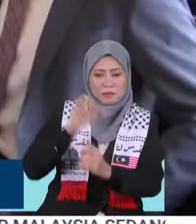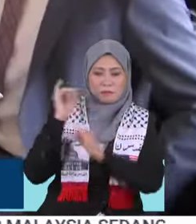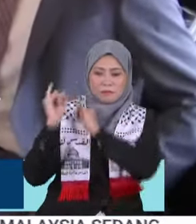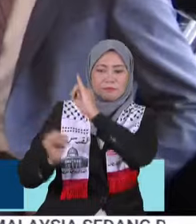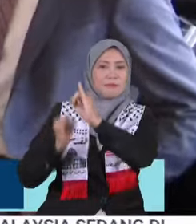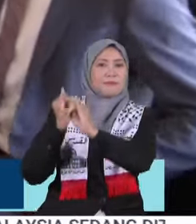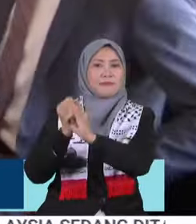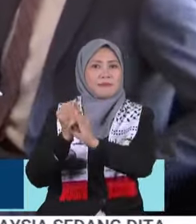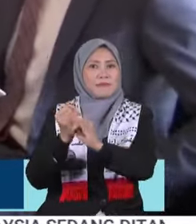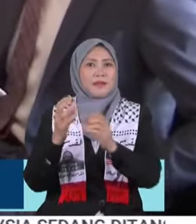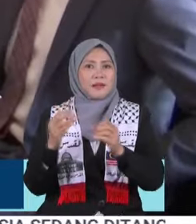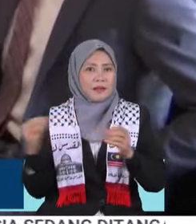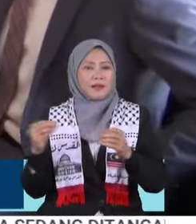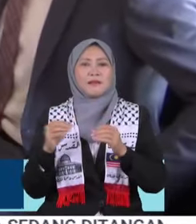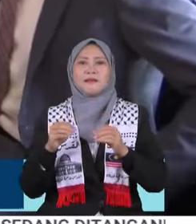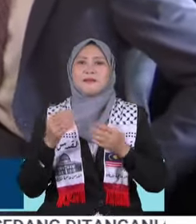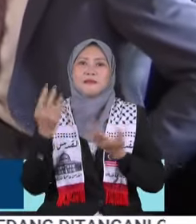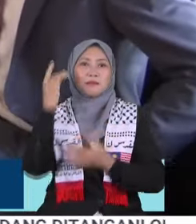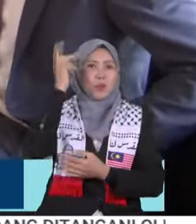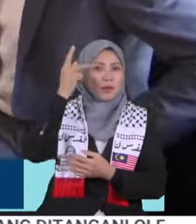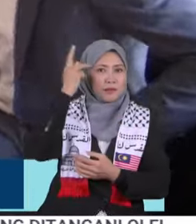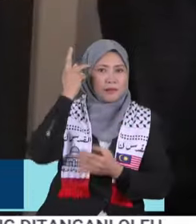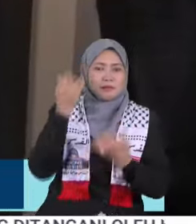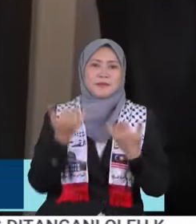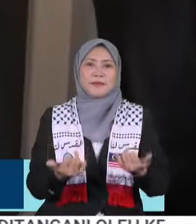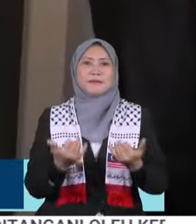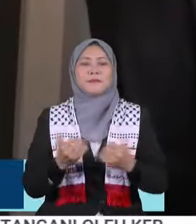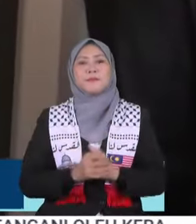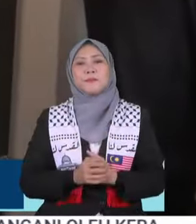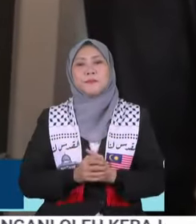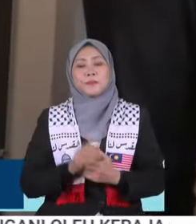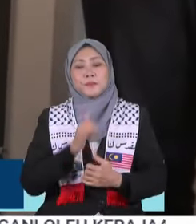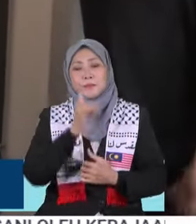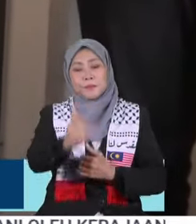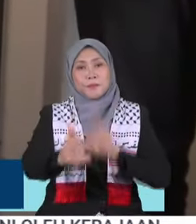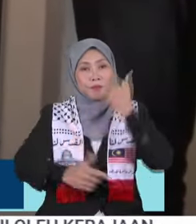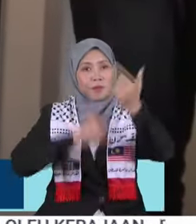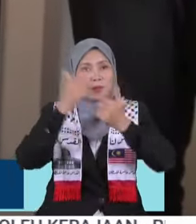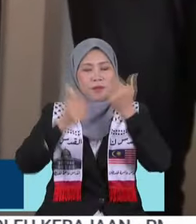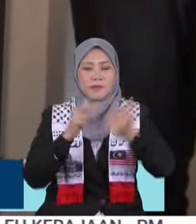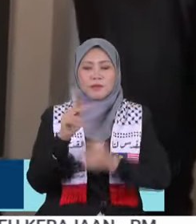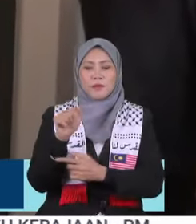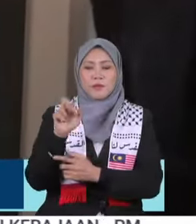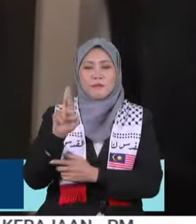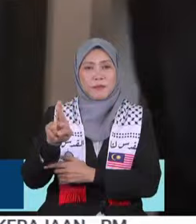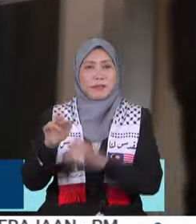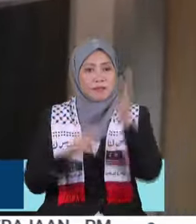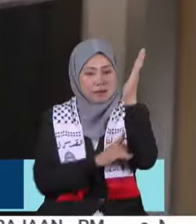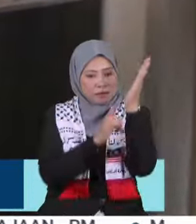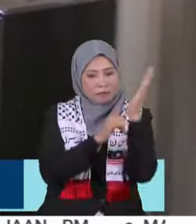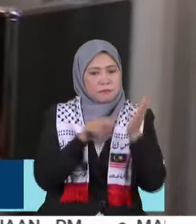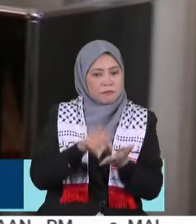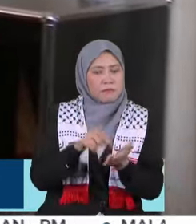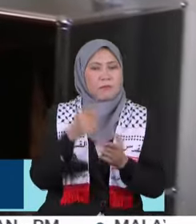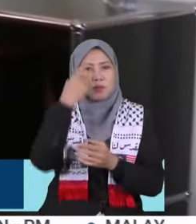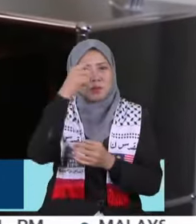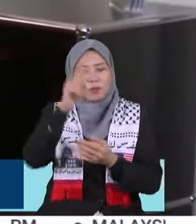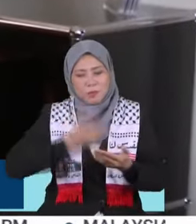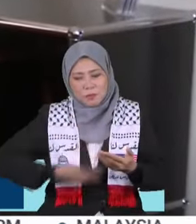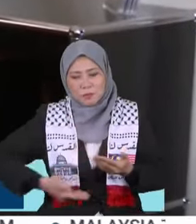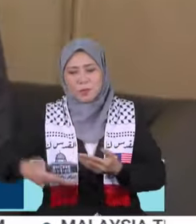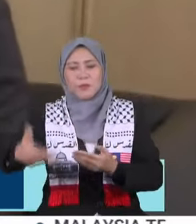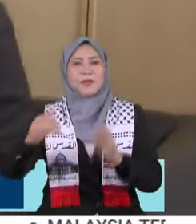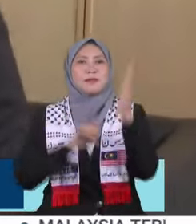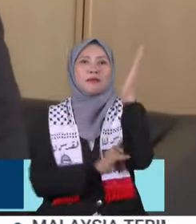antarabangsa serta perkembangan politik semasa. Kunjungan Perdana Menteri ke Körber Foundation adalah bagi memenuhi